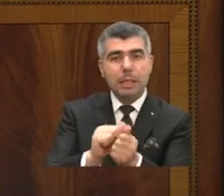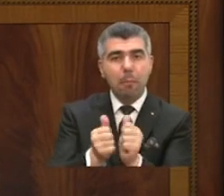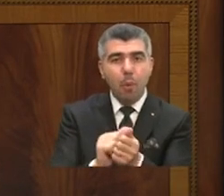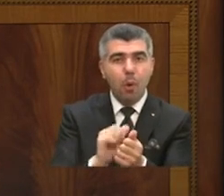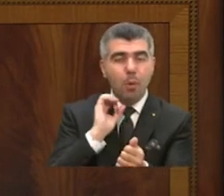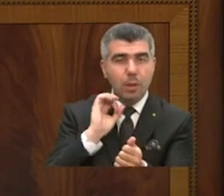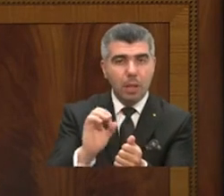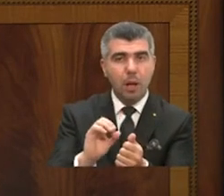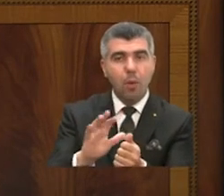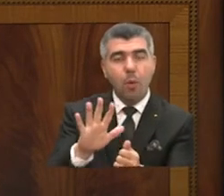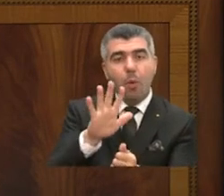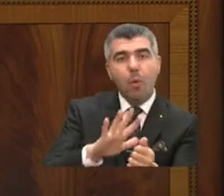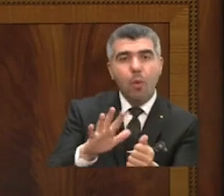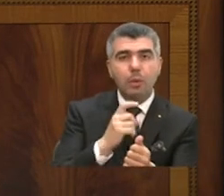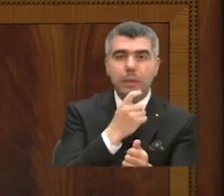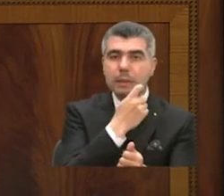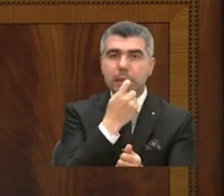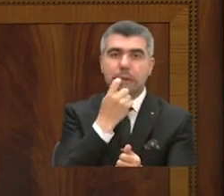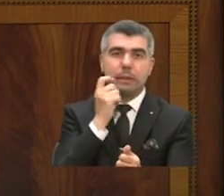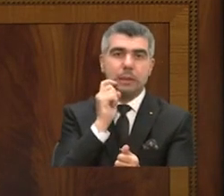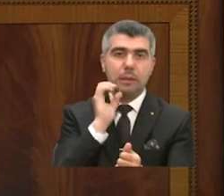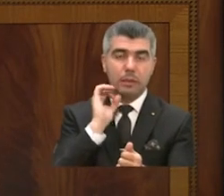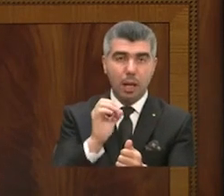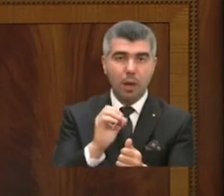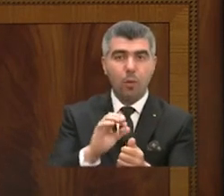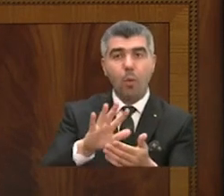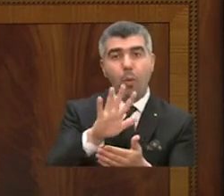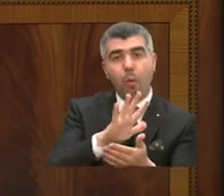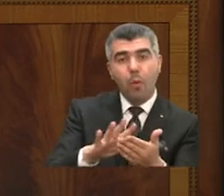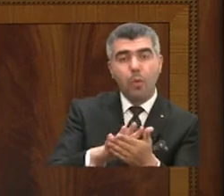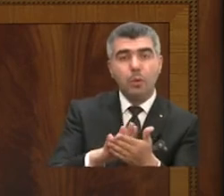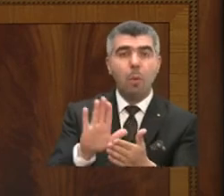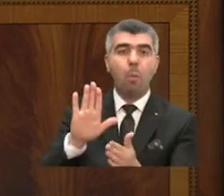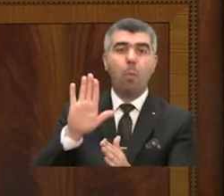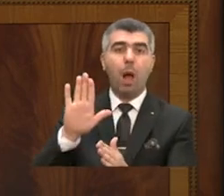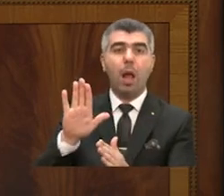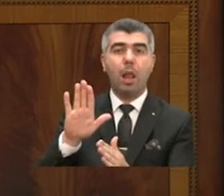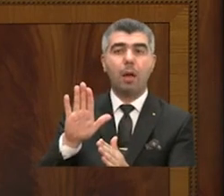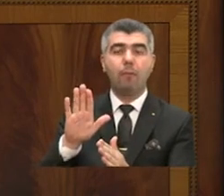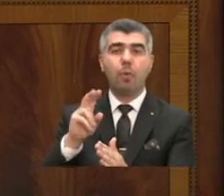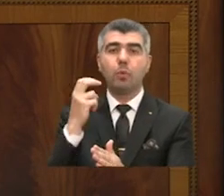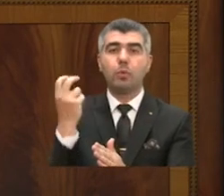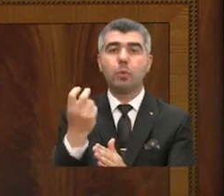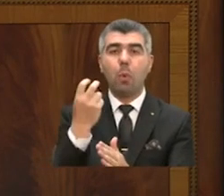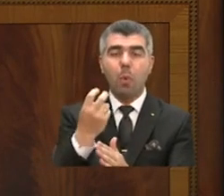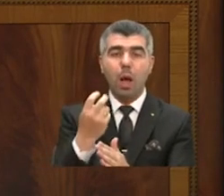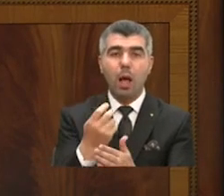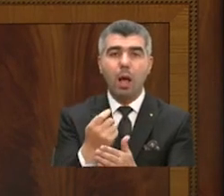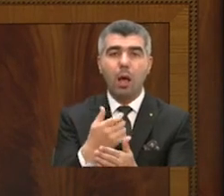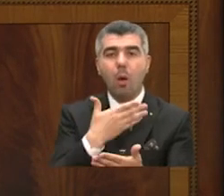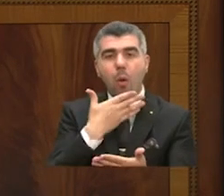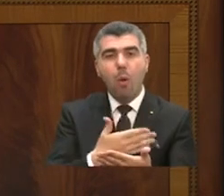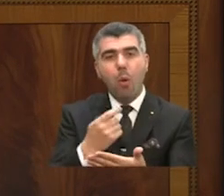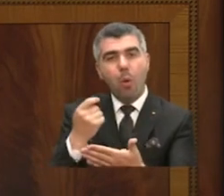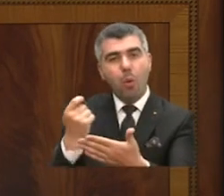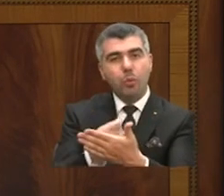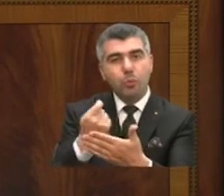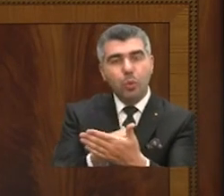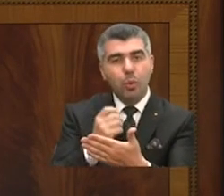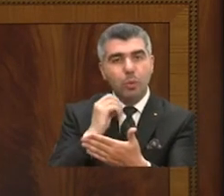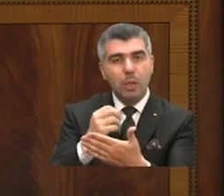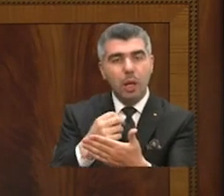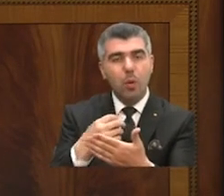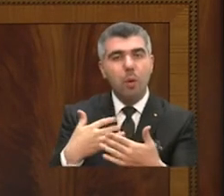الأسنان والمتخصصين في التغذية والموثقين والمرشدين السياحيين والعدول والعدول